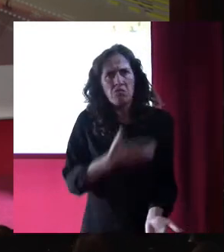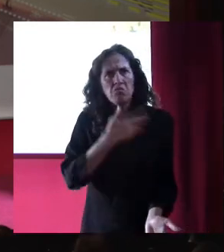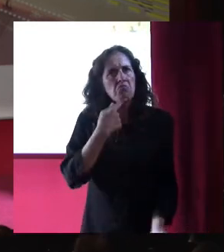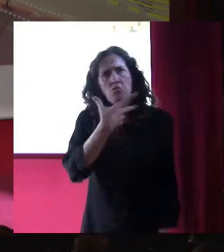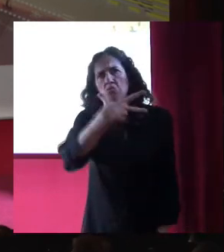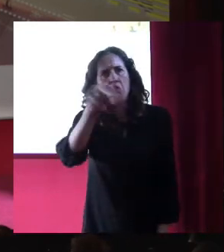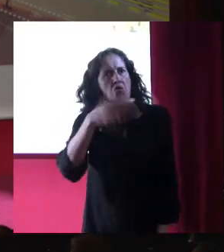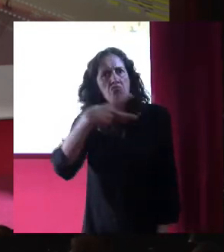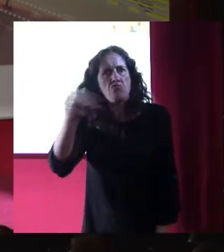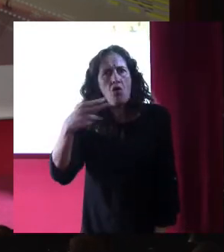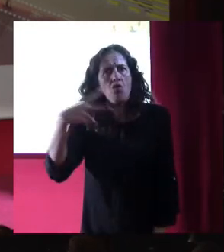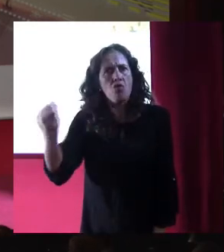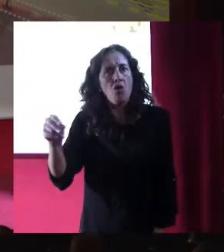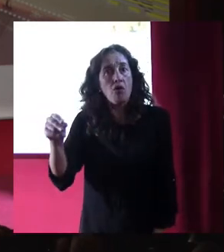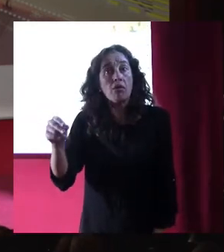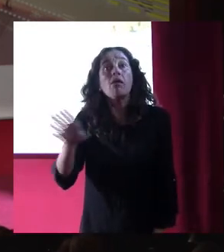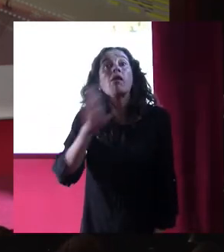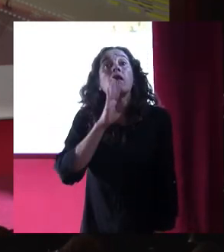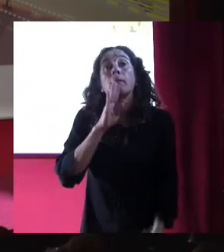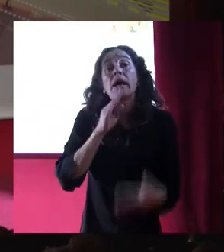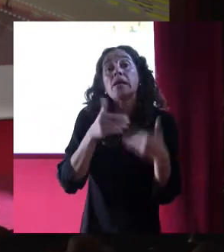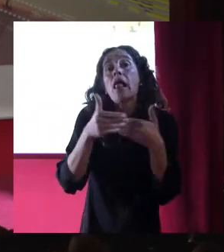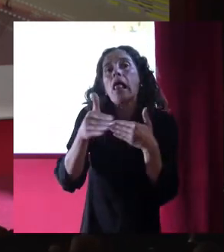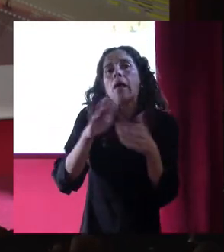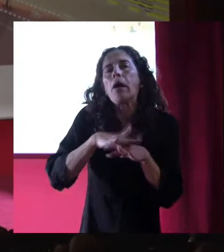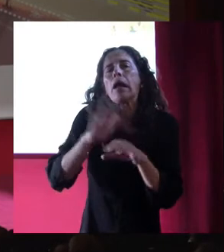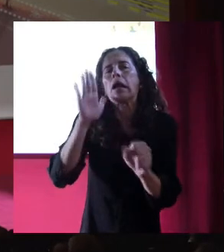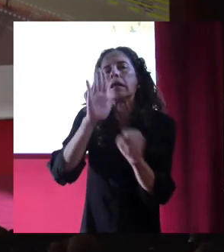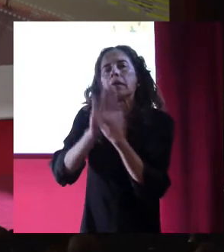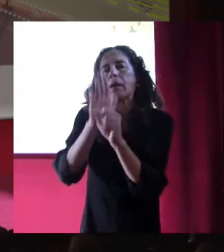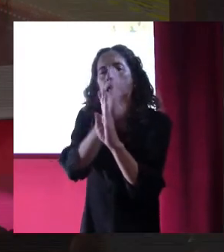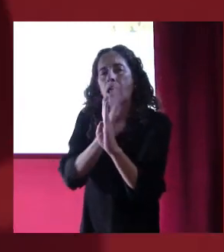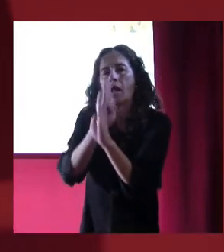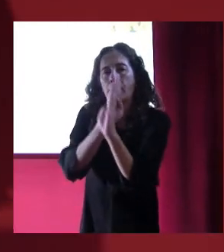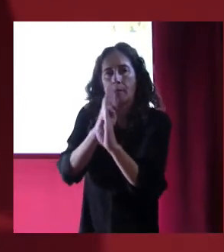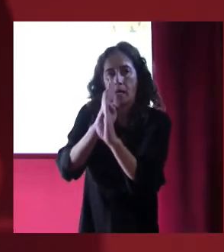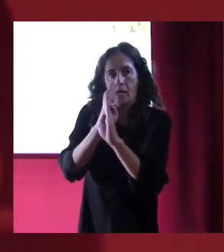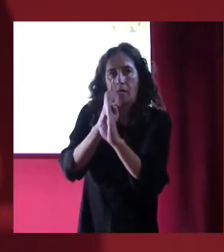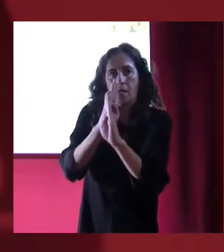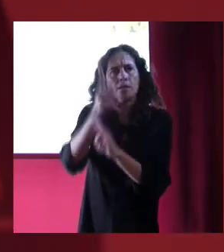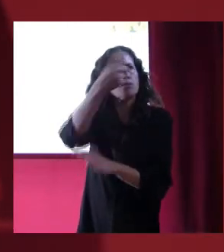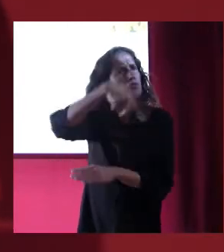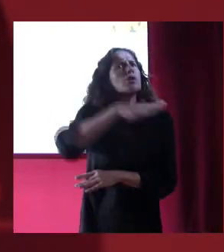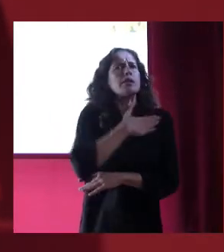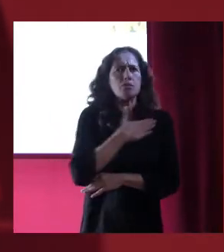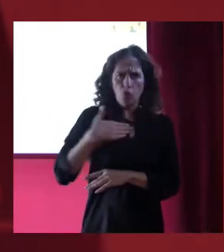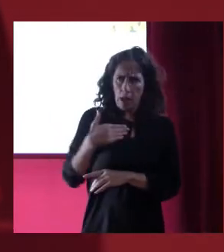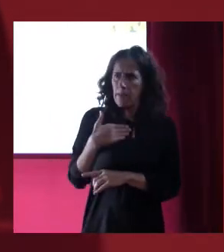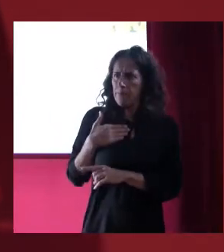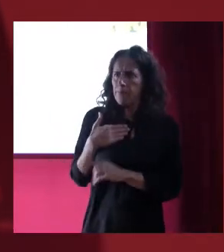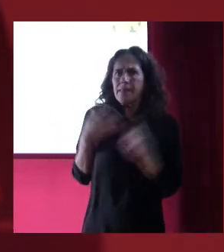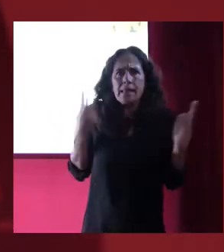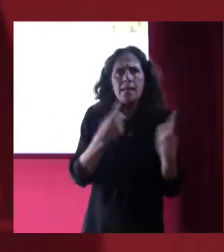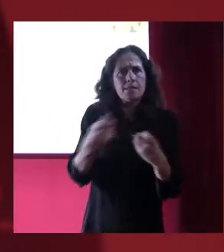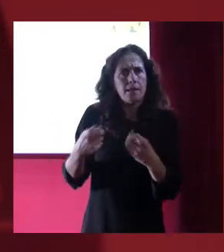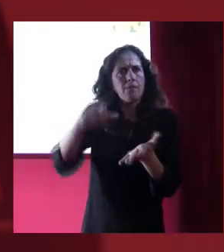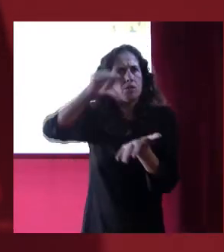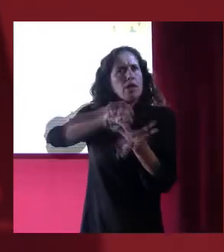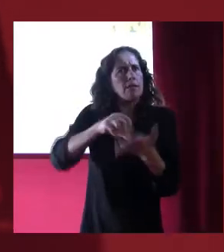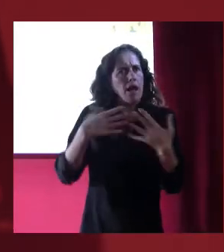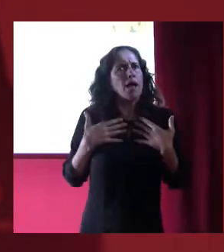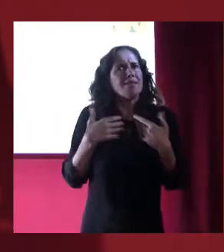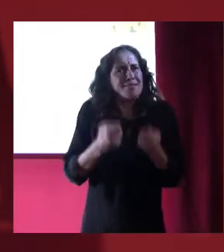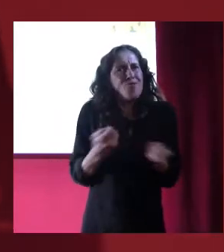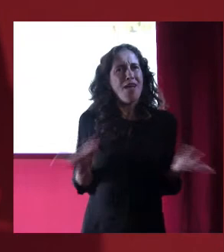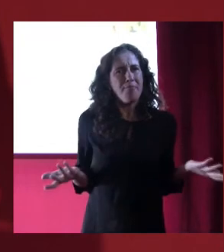fer-ho. Saben el que passarà i ho volen amagar. Volem i mereixem una ciutat saludable, i tant